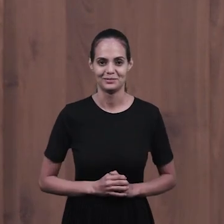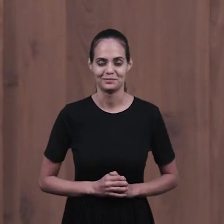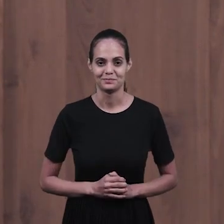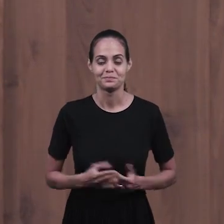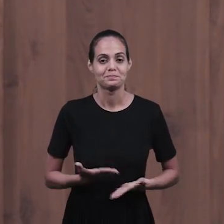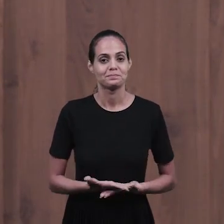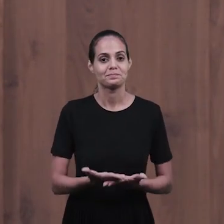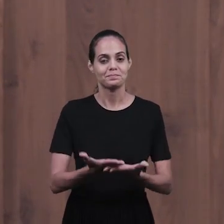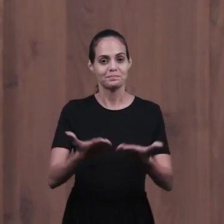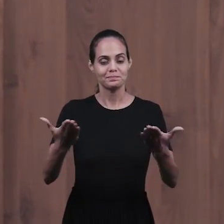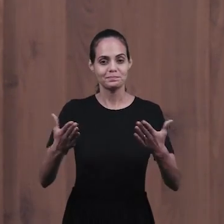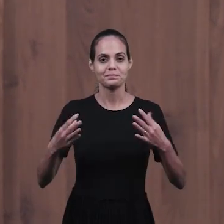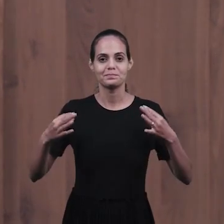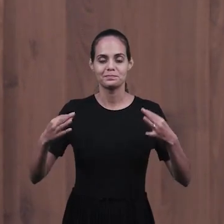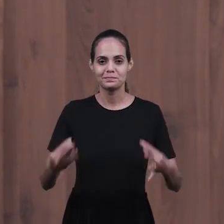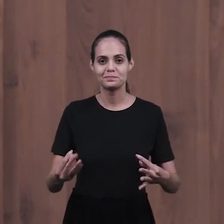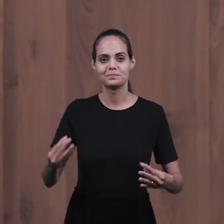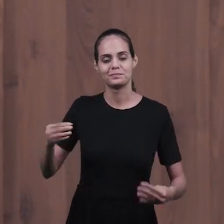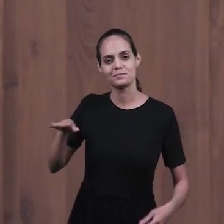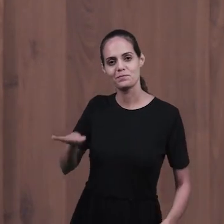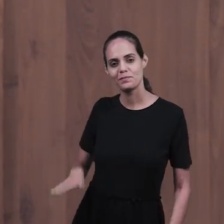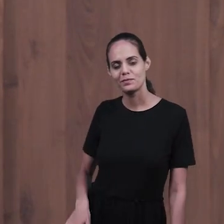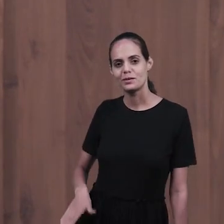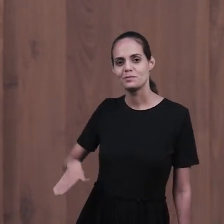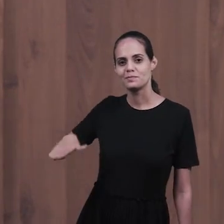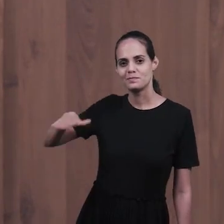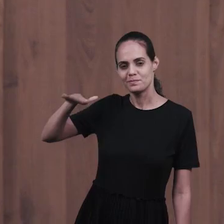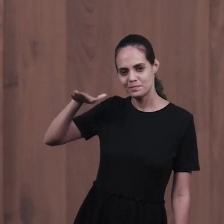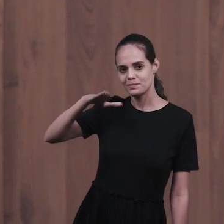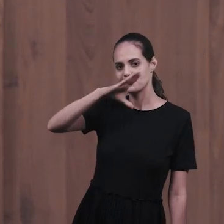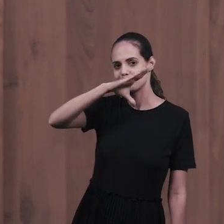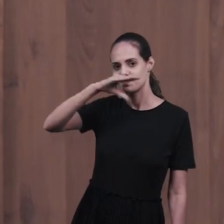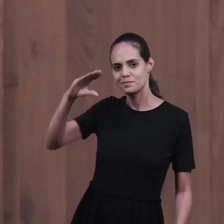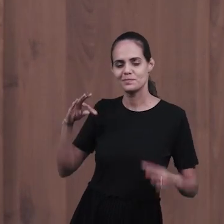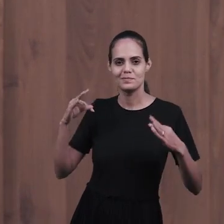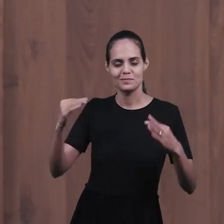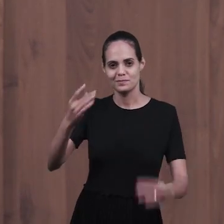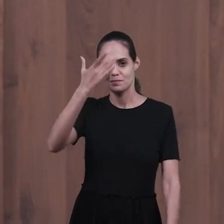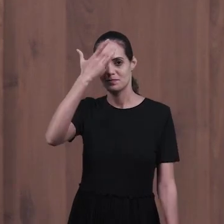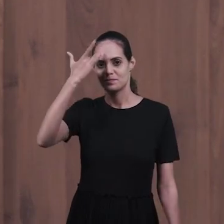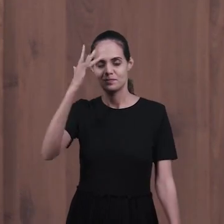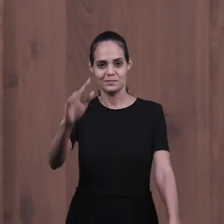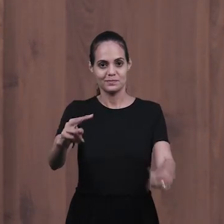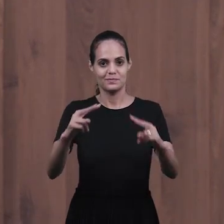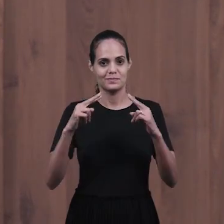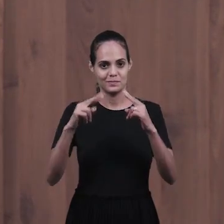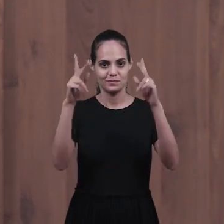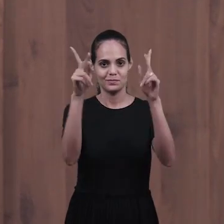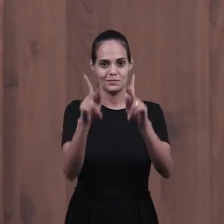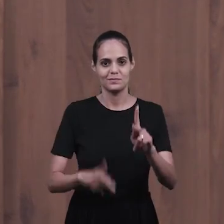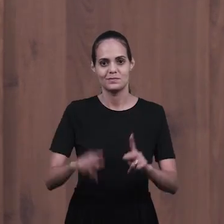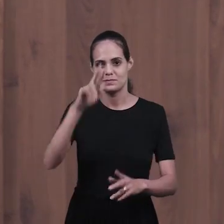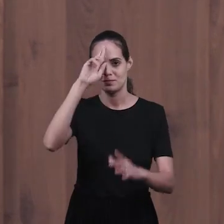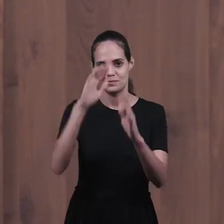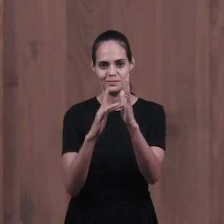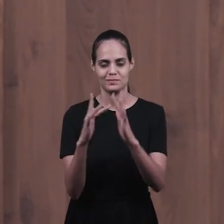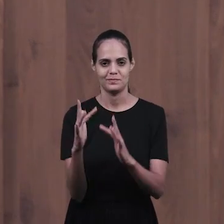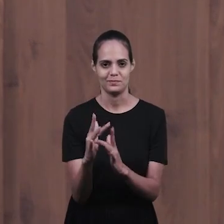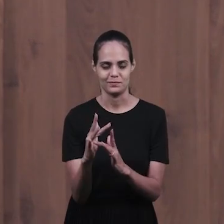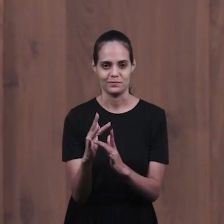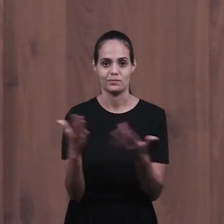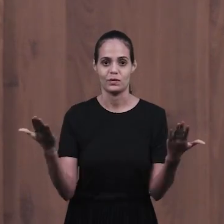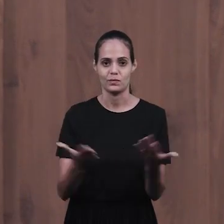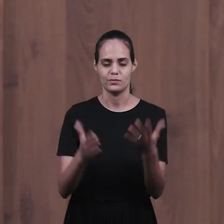Je veux saluer à nos enfants intermédiaires, adolescents et tous qui nous assistent dans la paix du Seigneur Jésus.